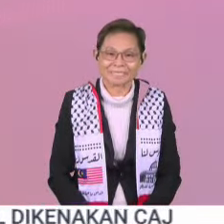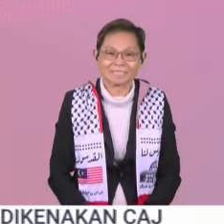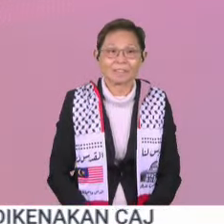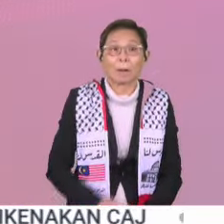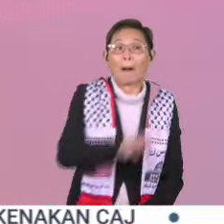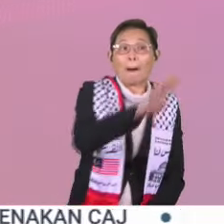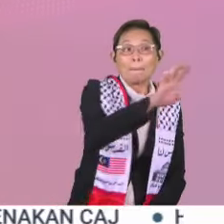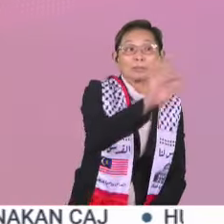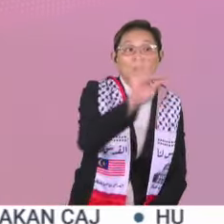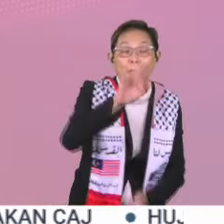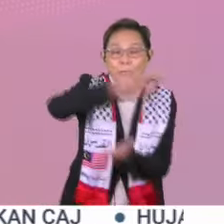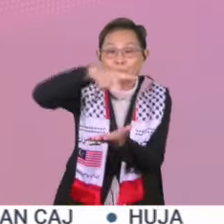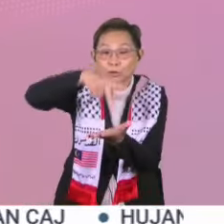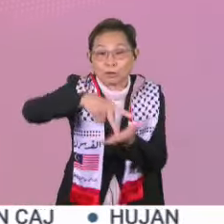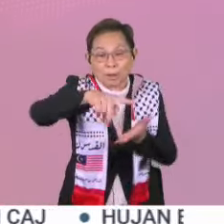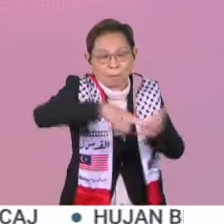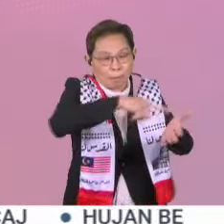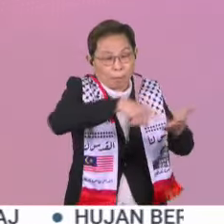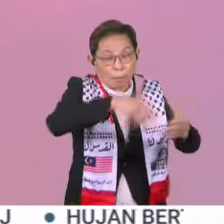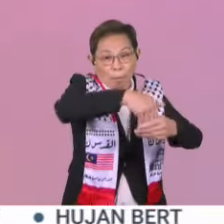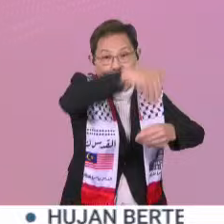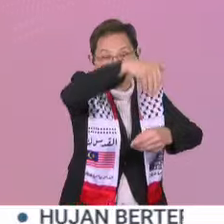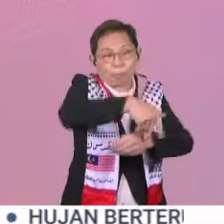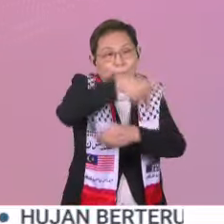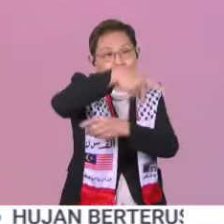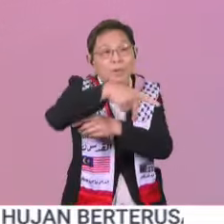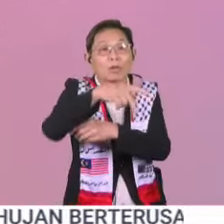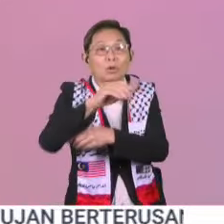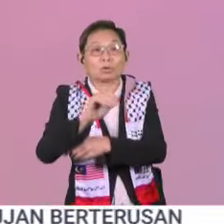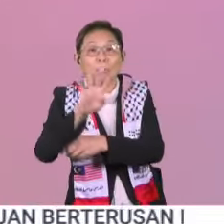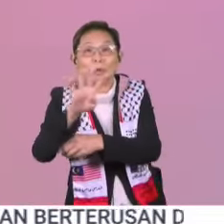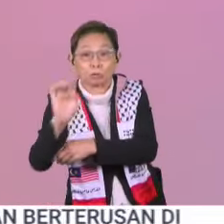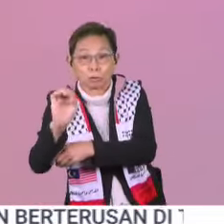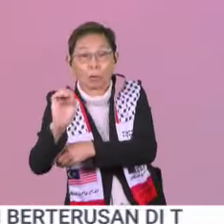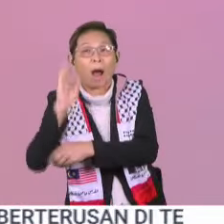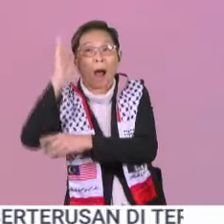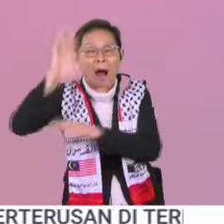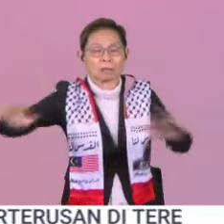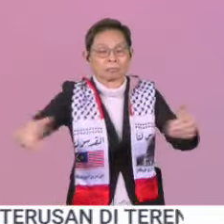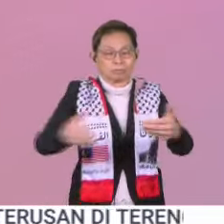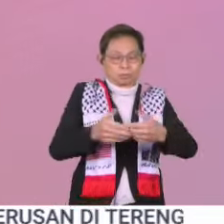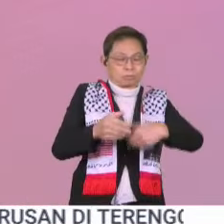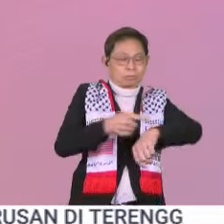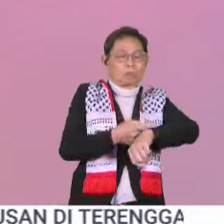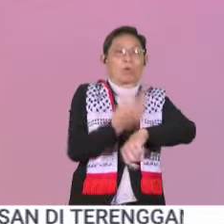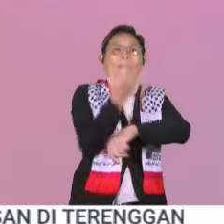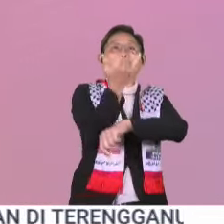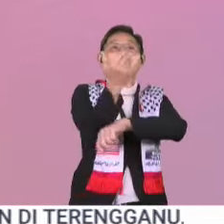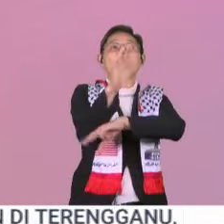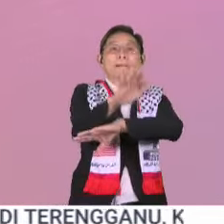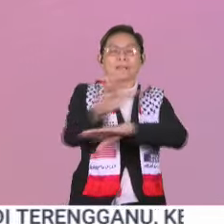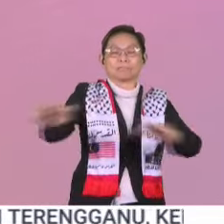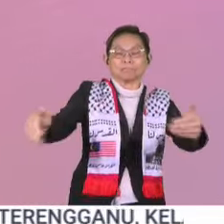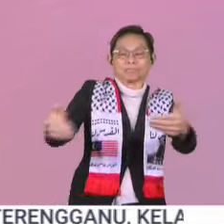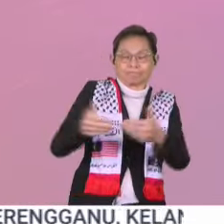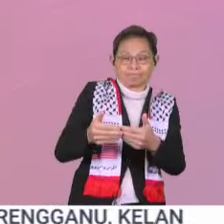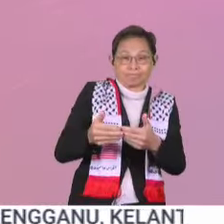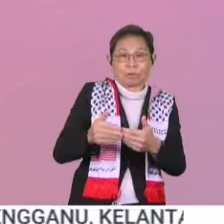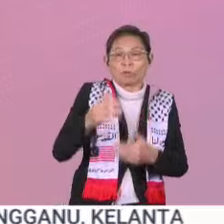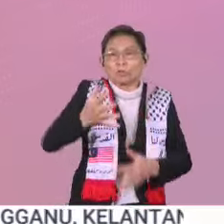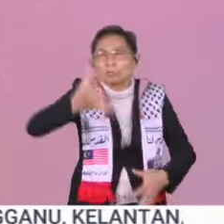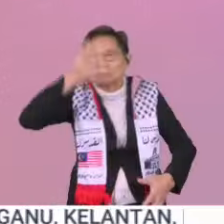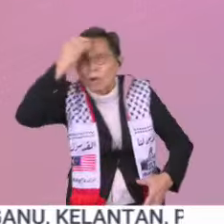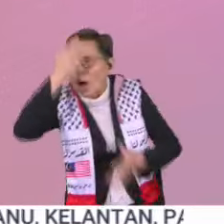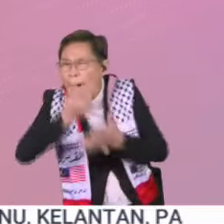Semua 49 pusat mengundi di P040 Parlimen Kemaman akan ditutup sepenuhnya pada pukul 6 petang nanti. Bagi